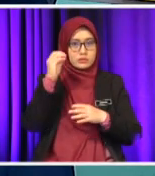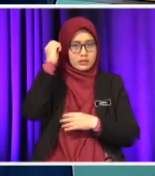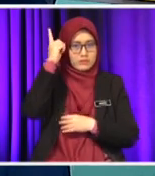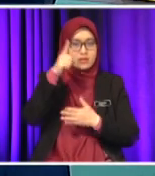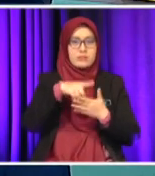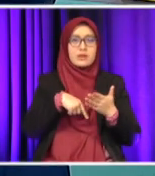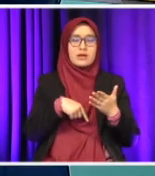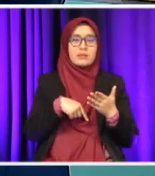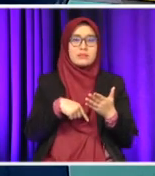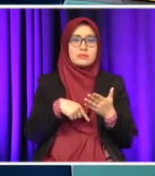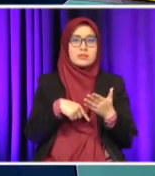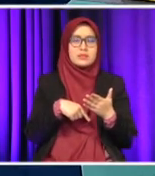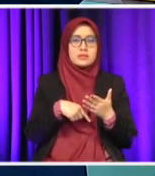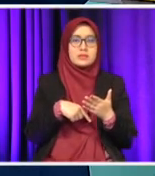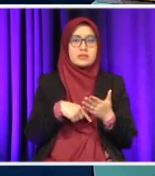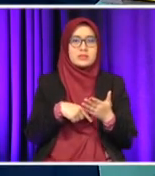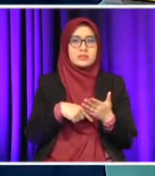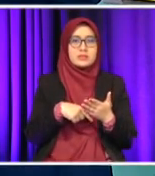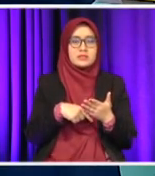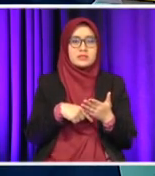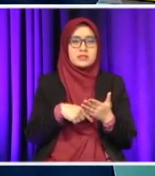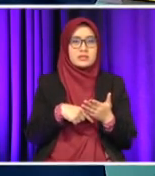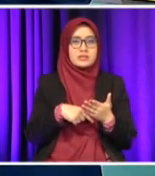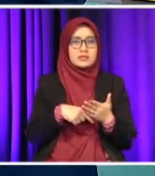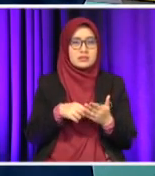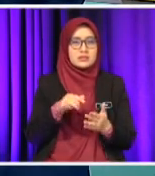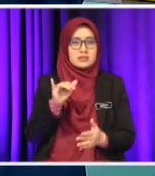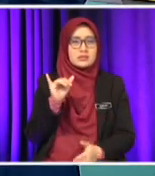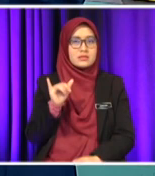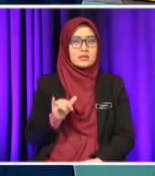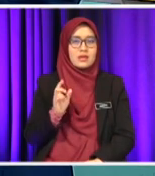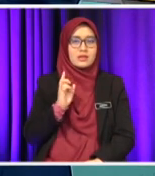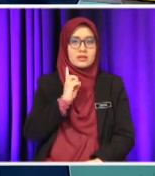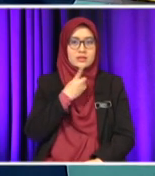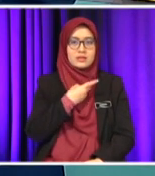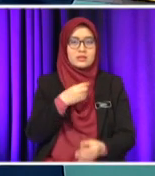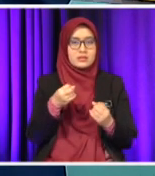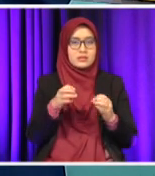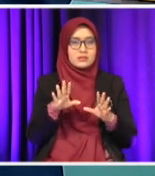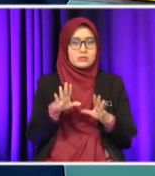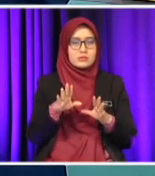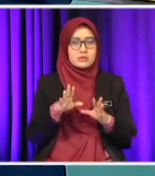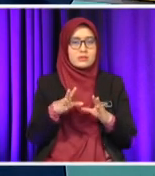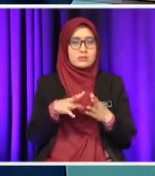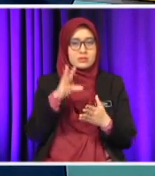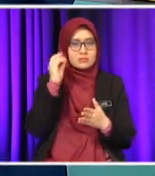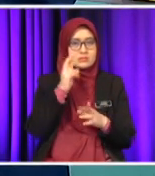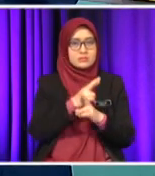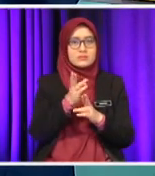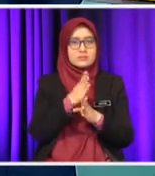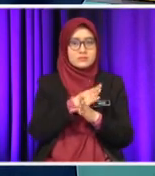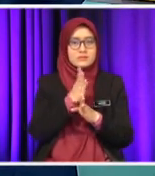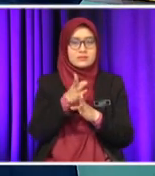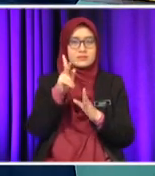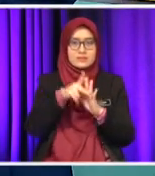tadi kan kita nak menyatakan menegaskan ini memang memainkan peranan yang sangat